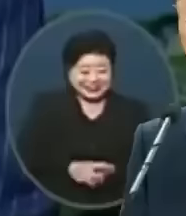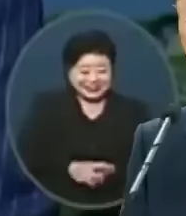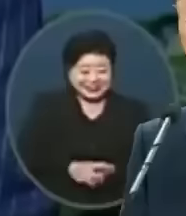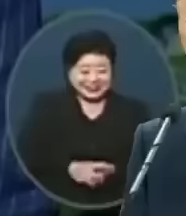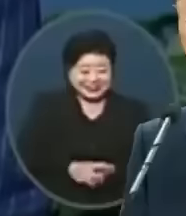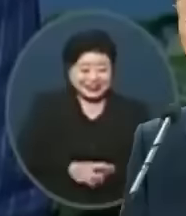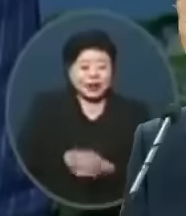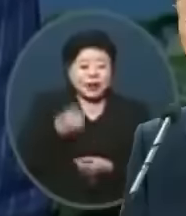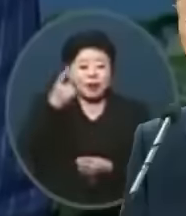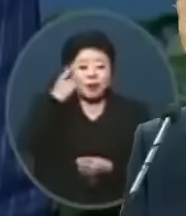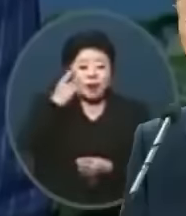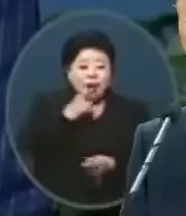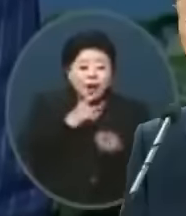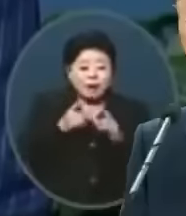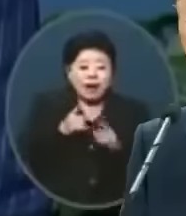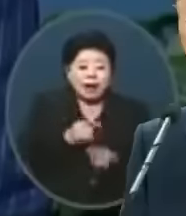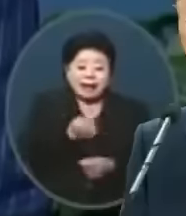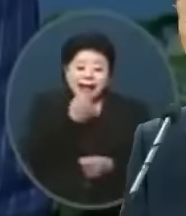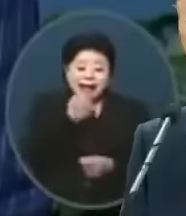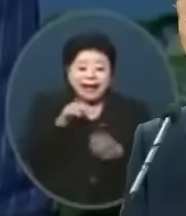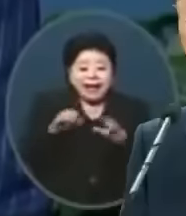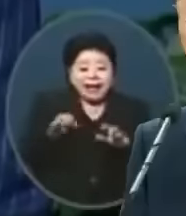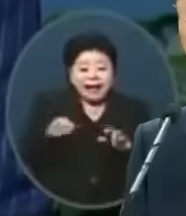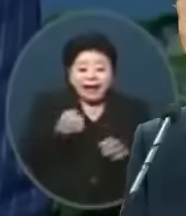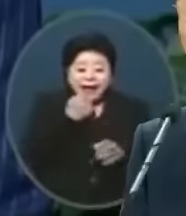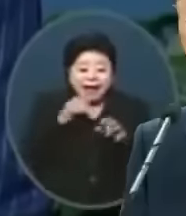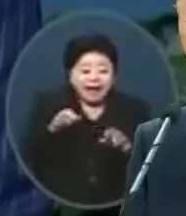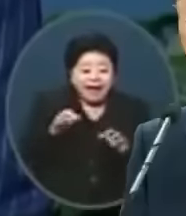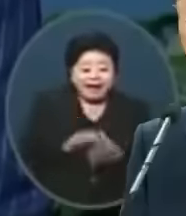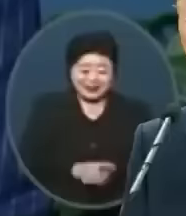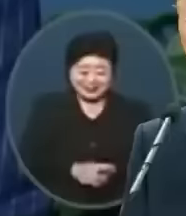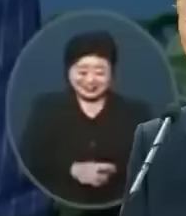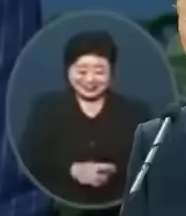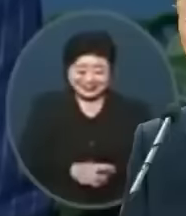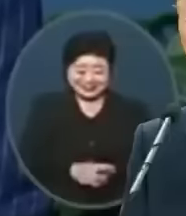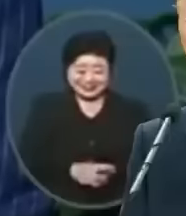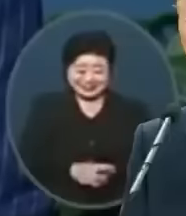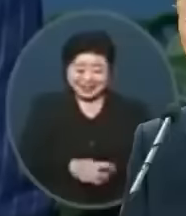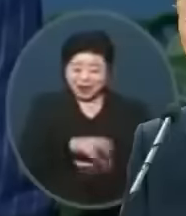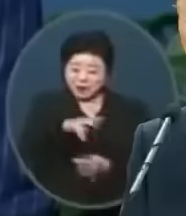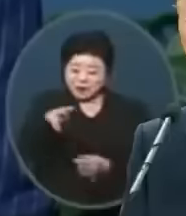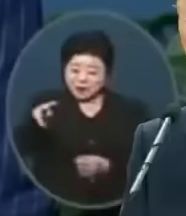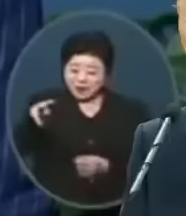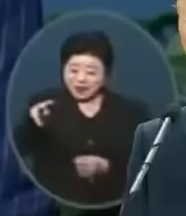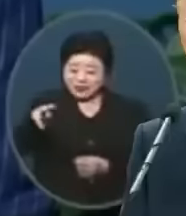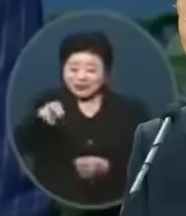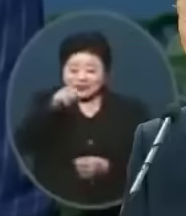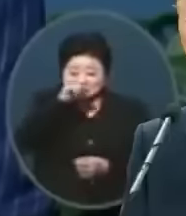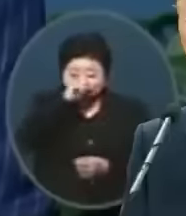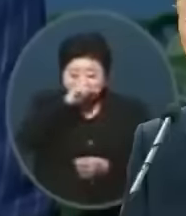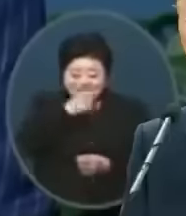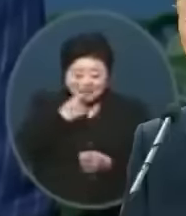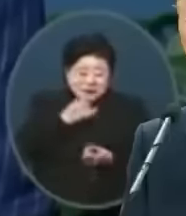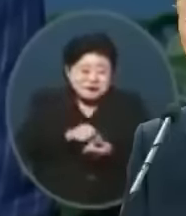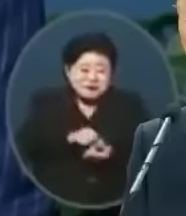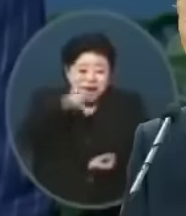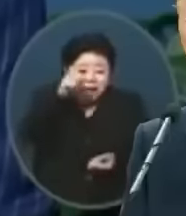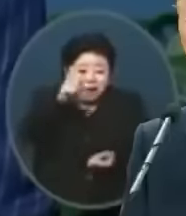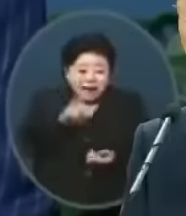아유, 난 너무나 그런 사람 보면 입이 딱